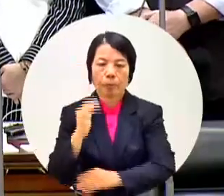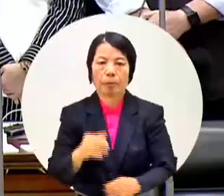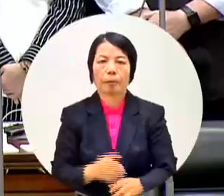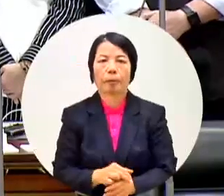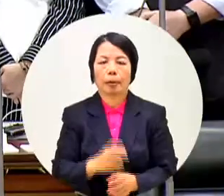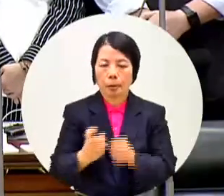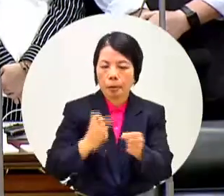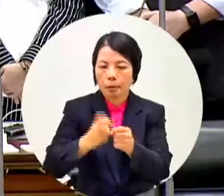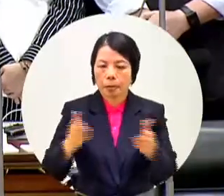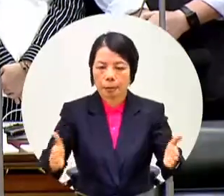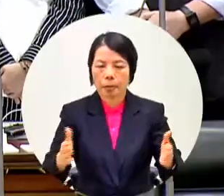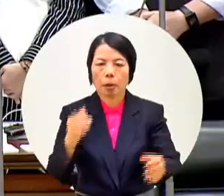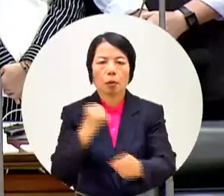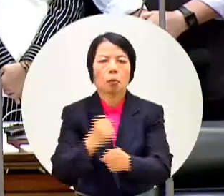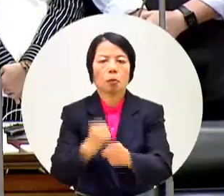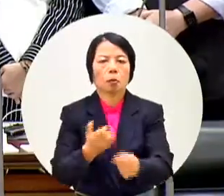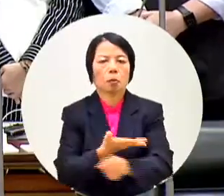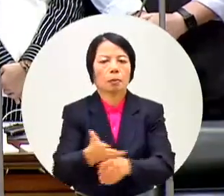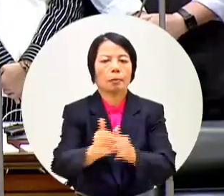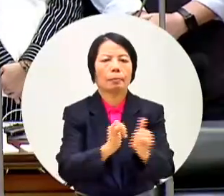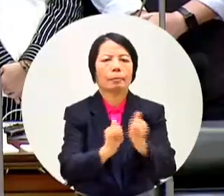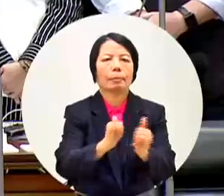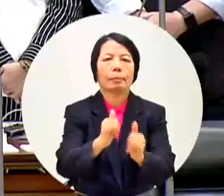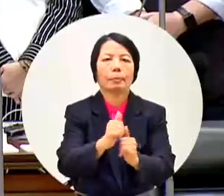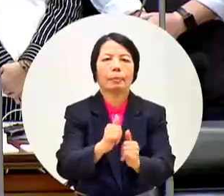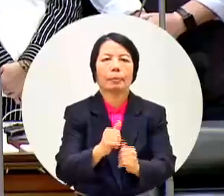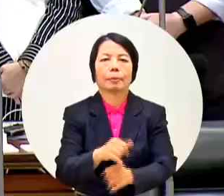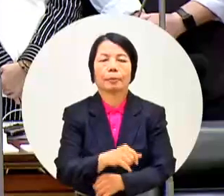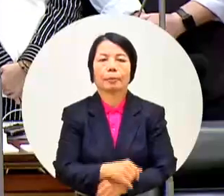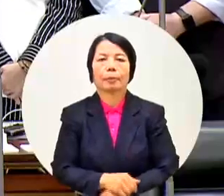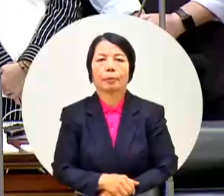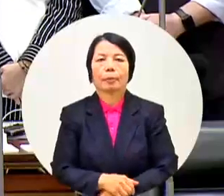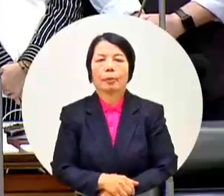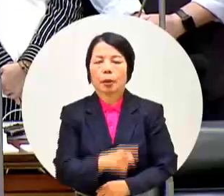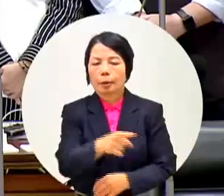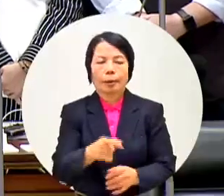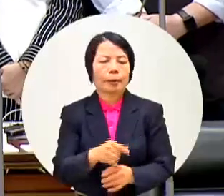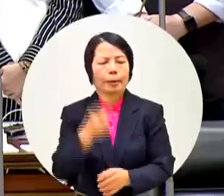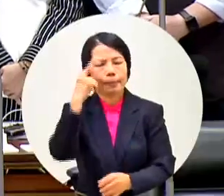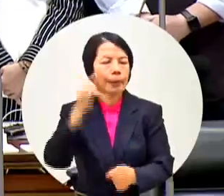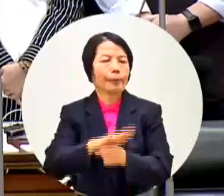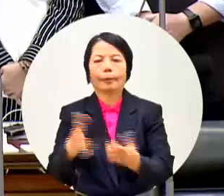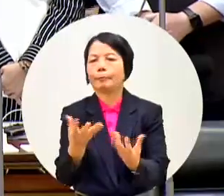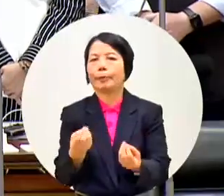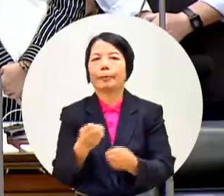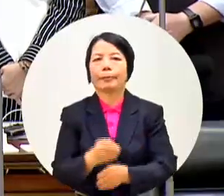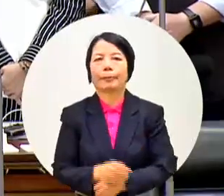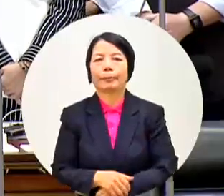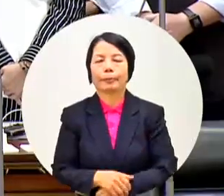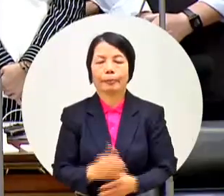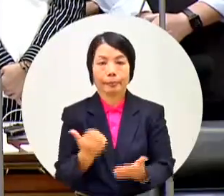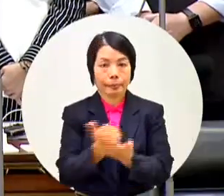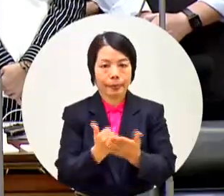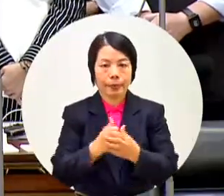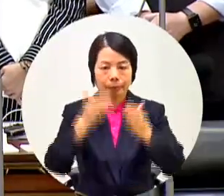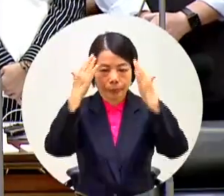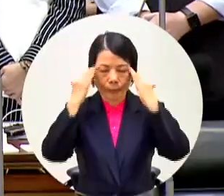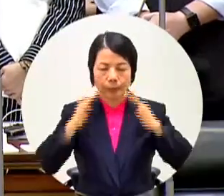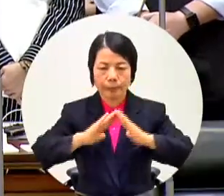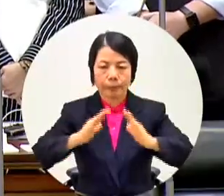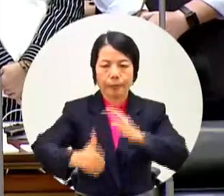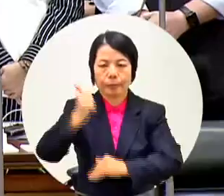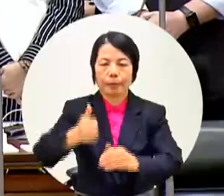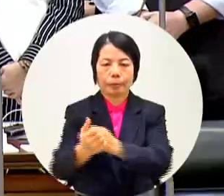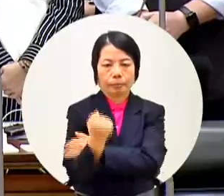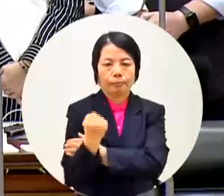民，这些市民百姓会满意。所以伫遮请咱韩市长爱加油，交通建设、捷运建